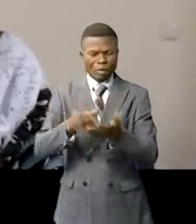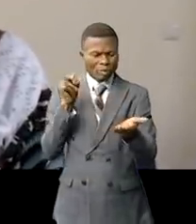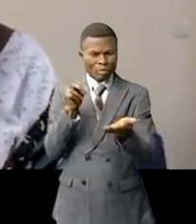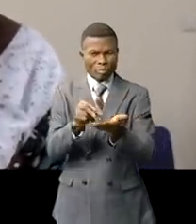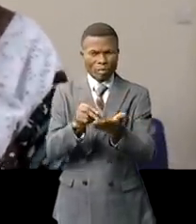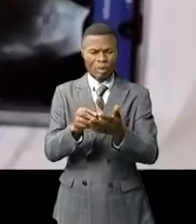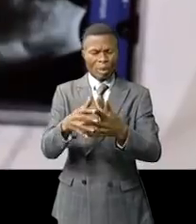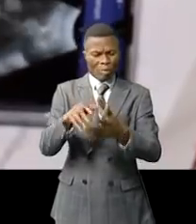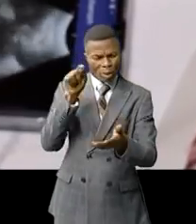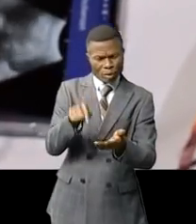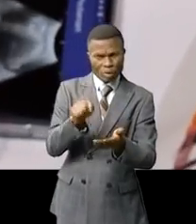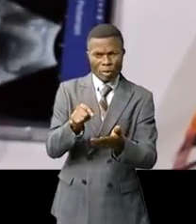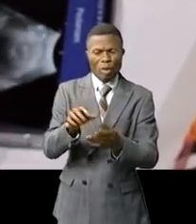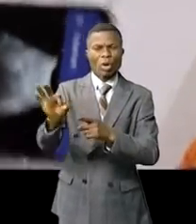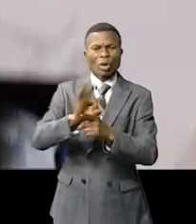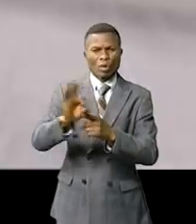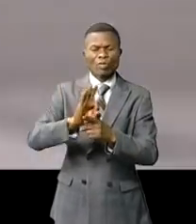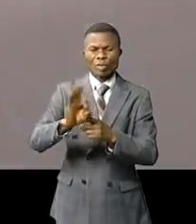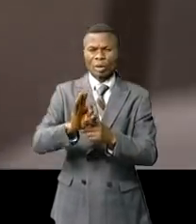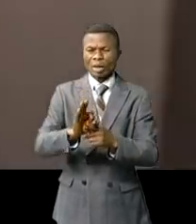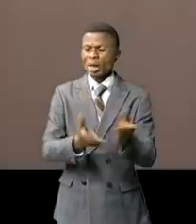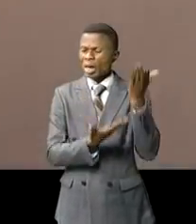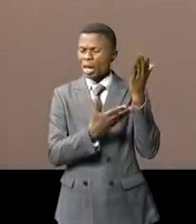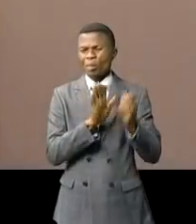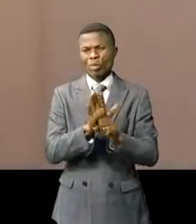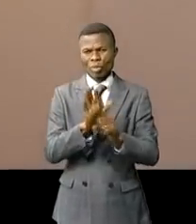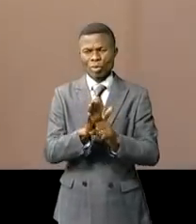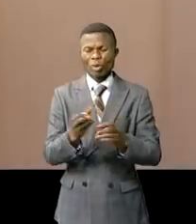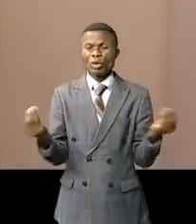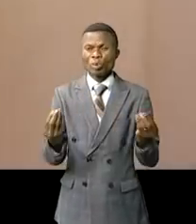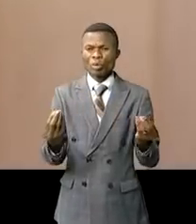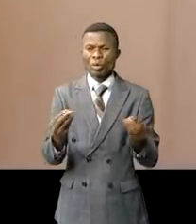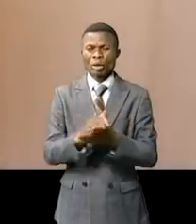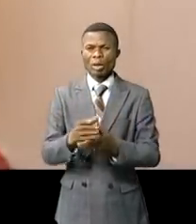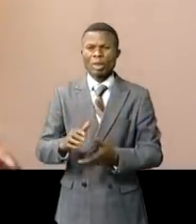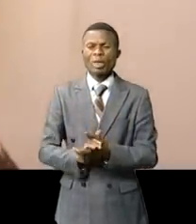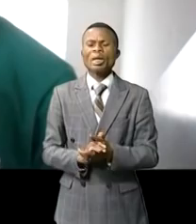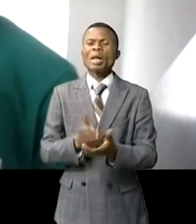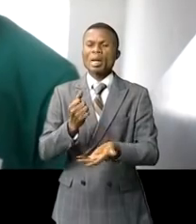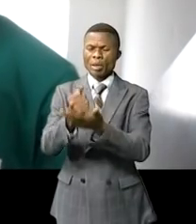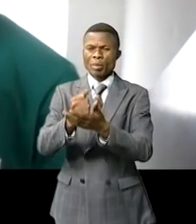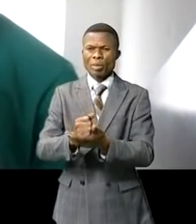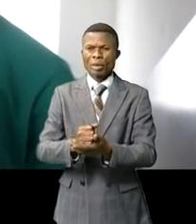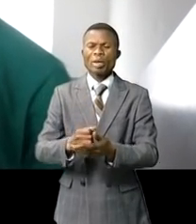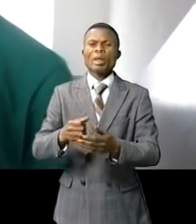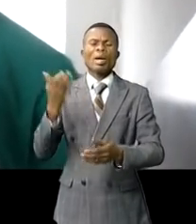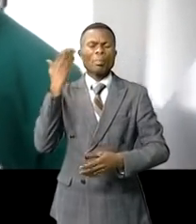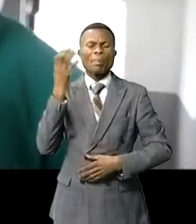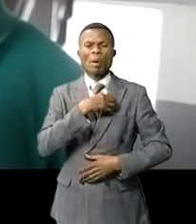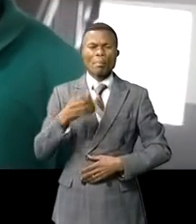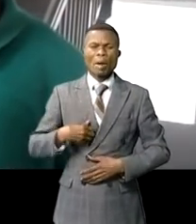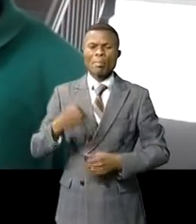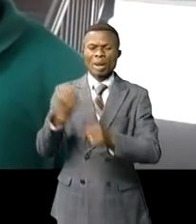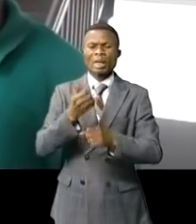les logiciels. C'est une formation très intéressante dans la mesure où elle permet aux professionnels de santé